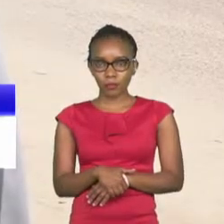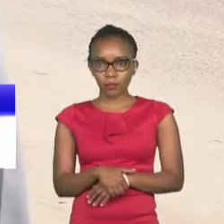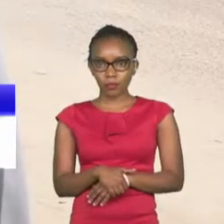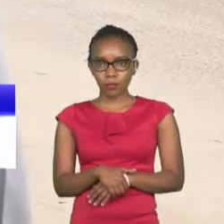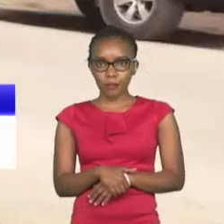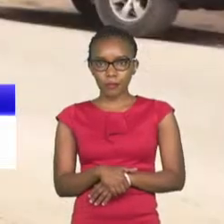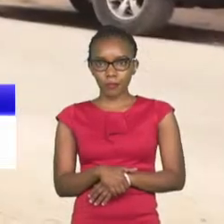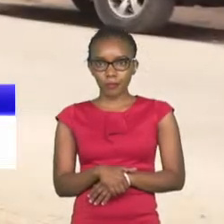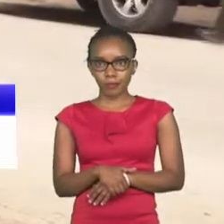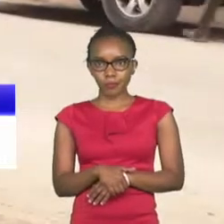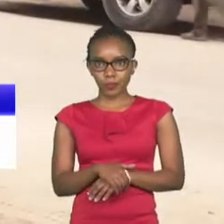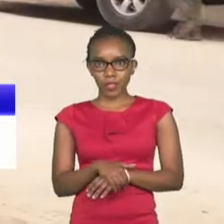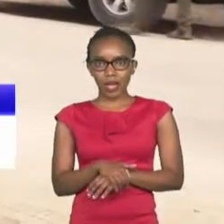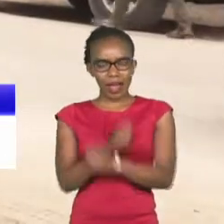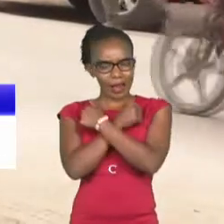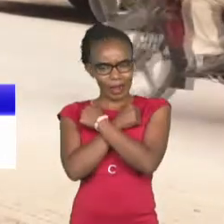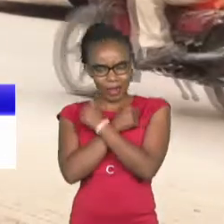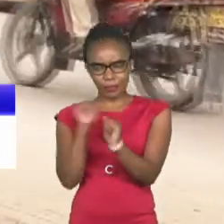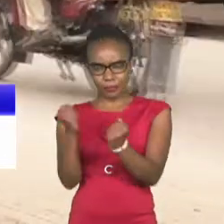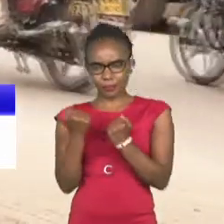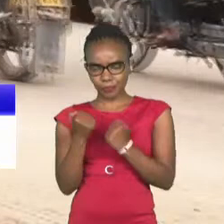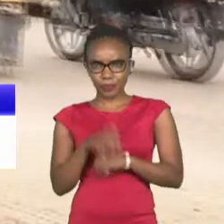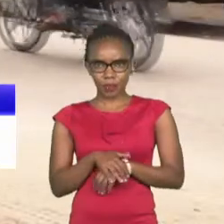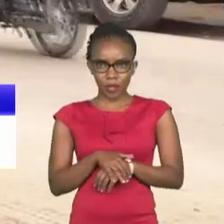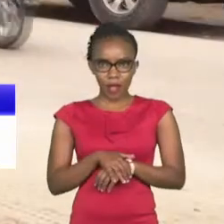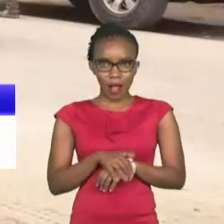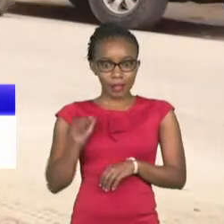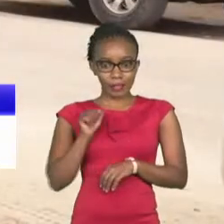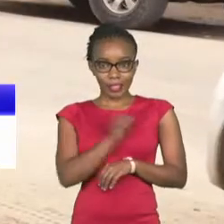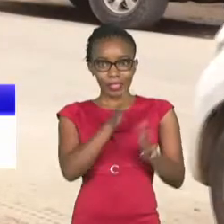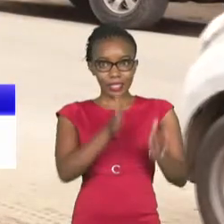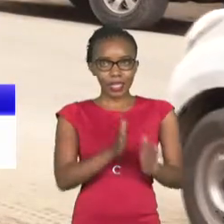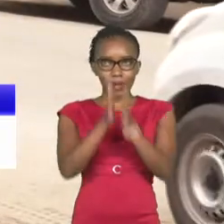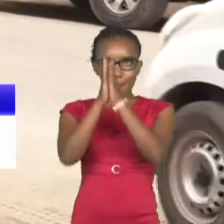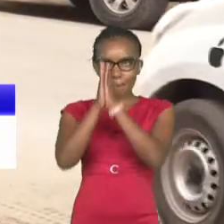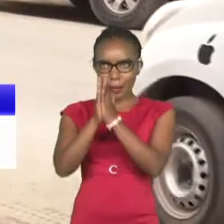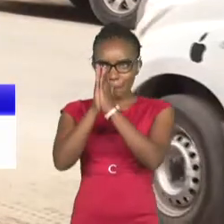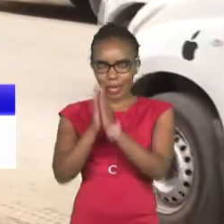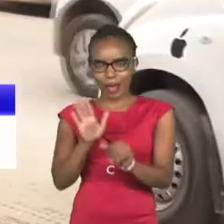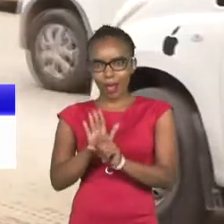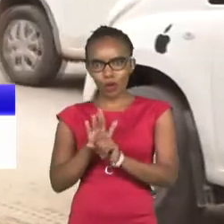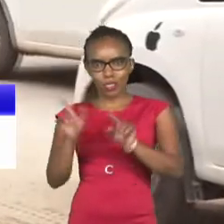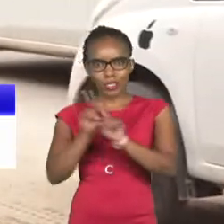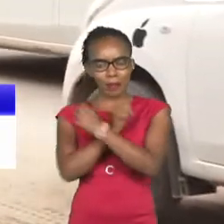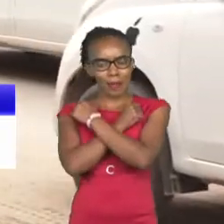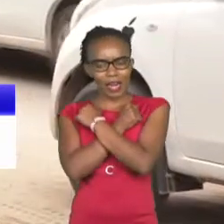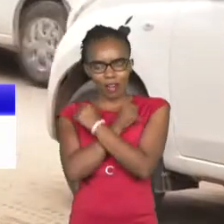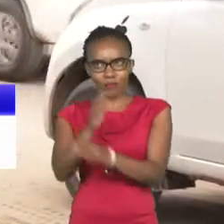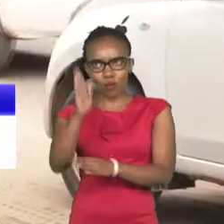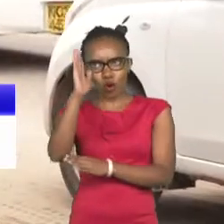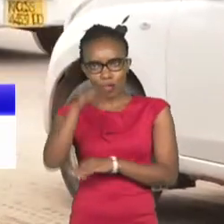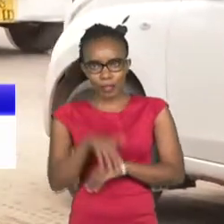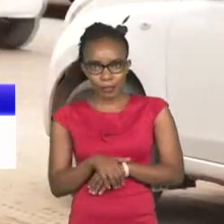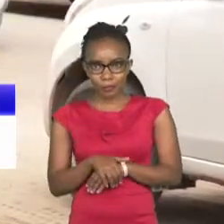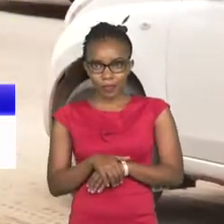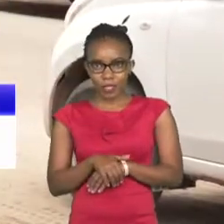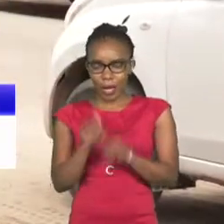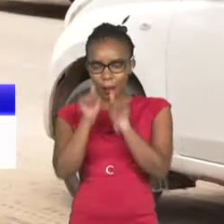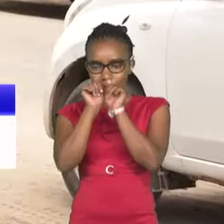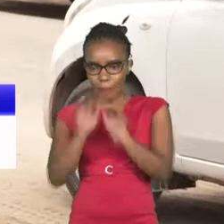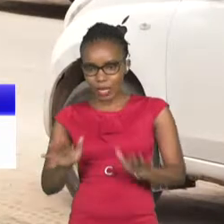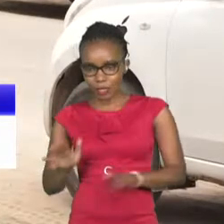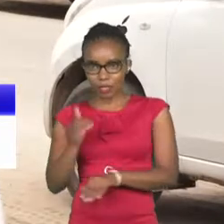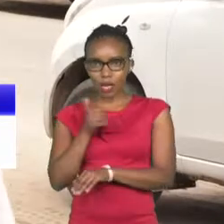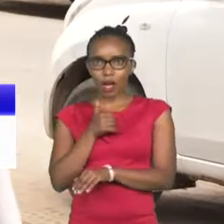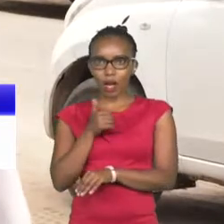ya usalama. Ni mtu alikuwa na swali sana. Ni mtu alikuwa mcha Mwenyezi Mungu. Ni mtu ambaye kwamba alikuwa na baraka. Ni mtu